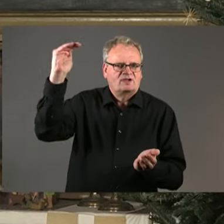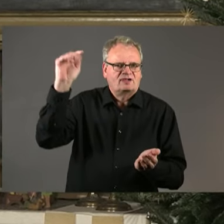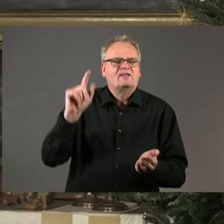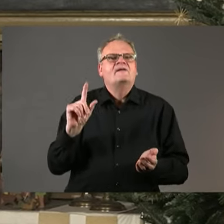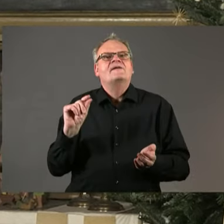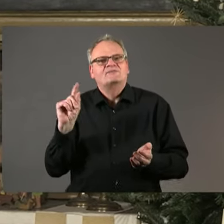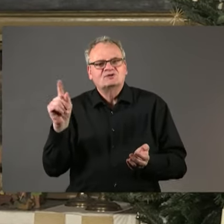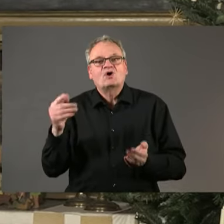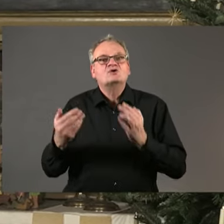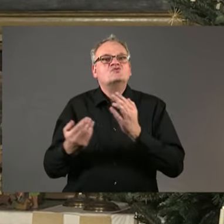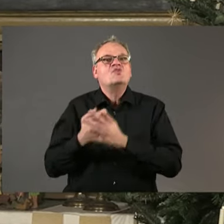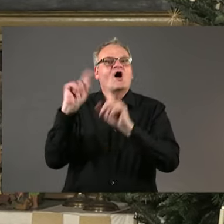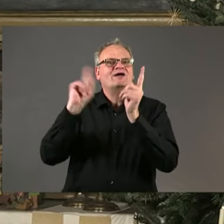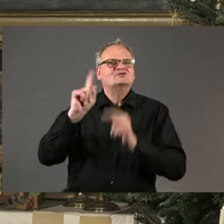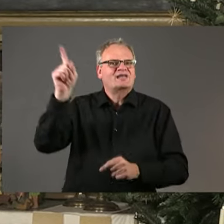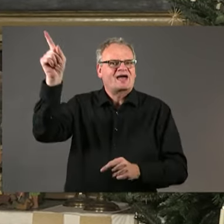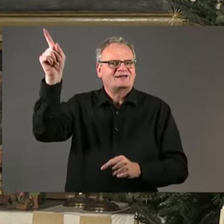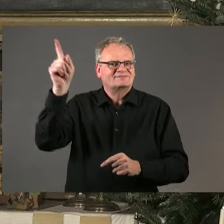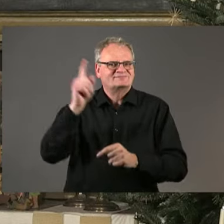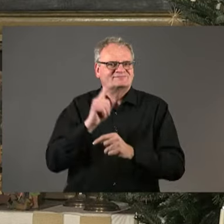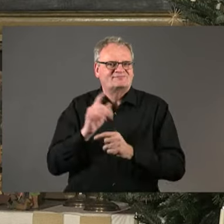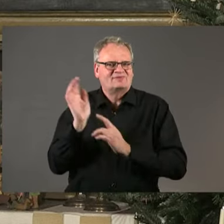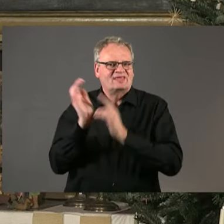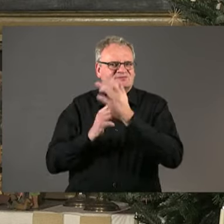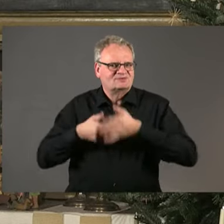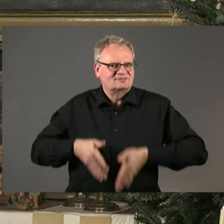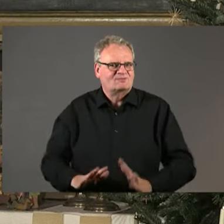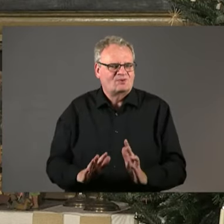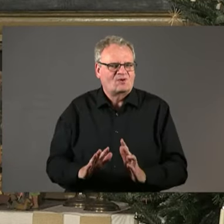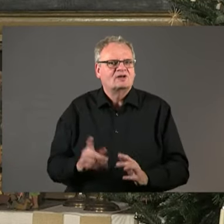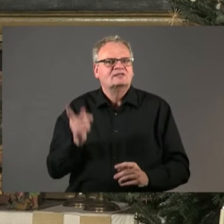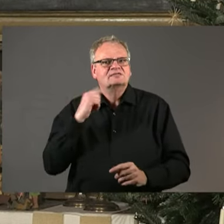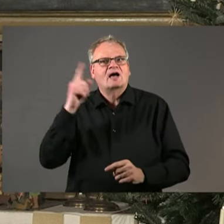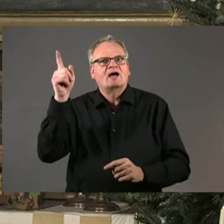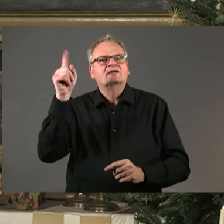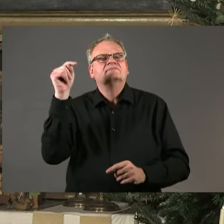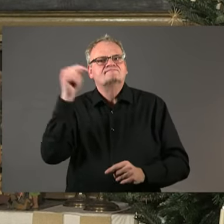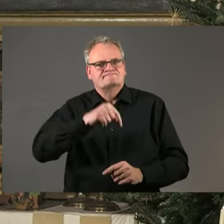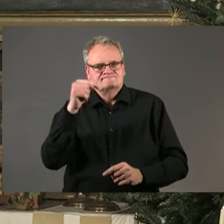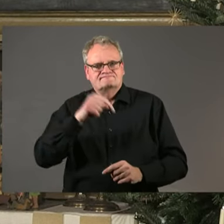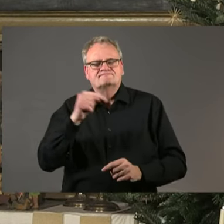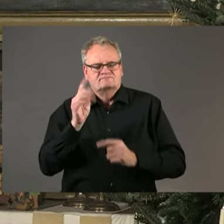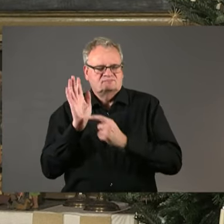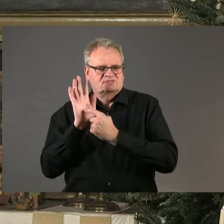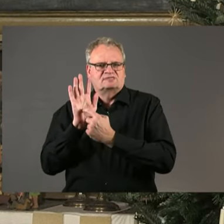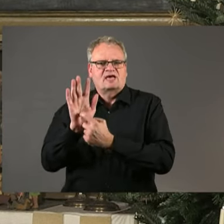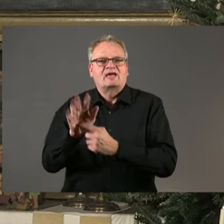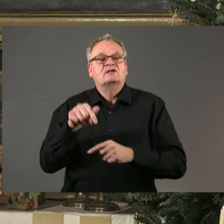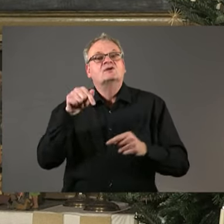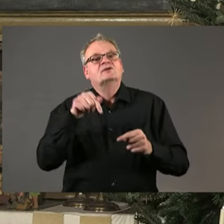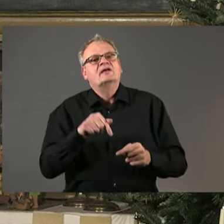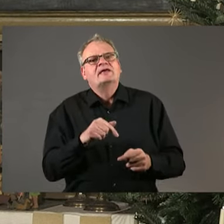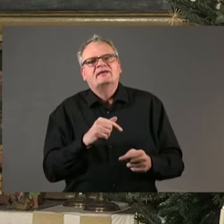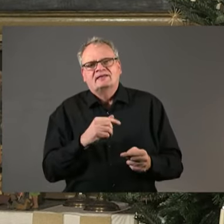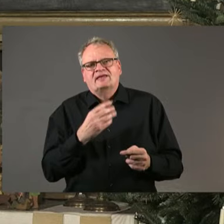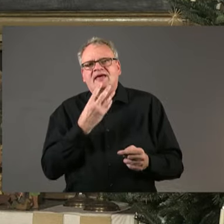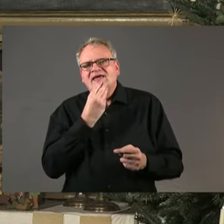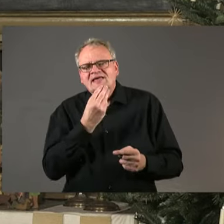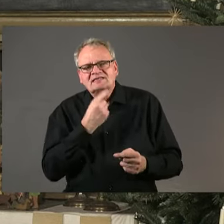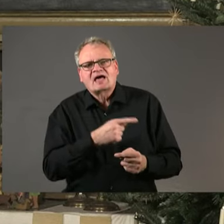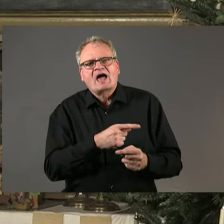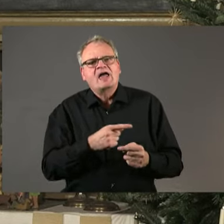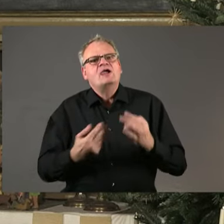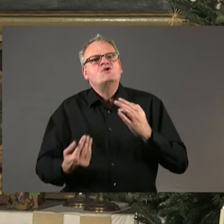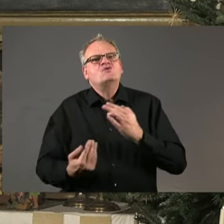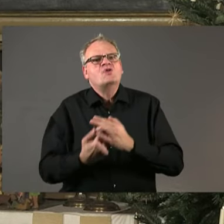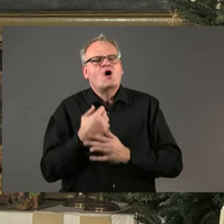neu aufgetauchten Stern als ein himmlisches Zeichen für die Erde. In Israel wird ein machtvoller König